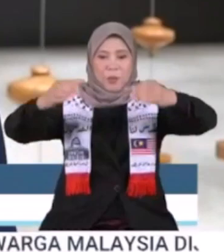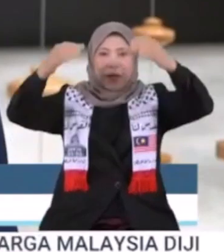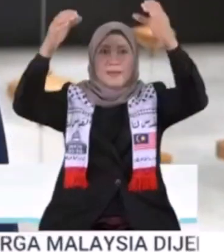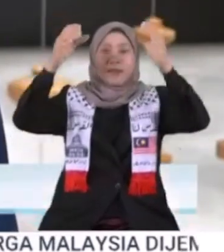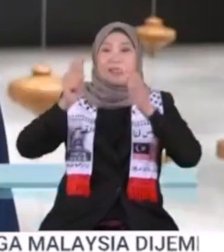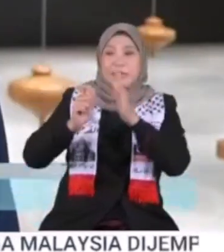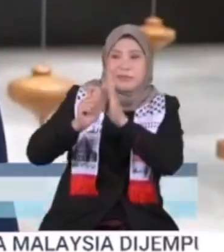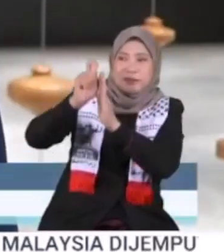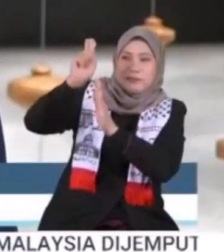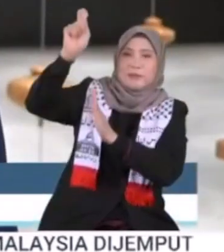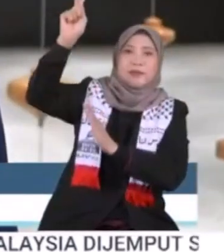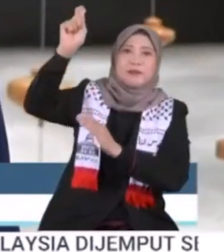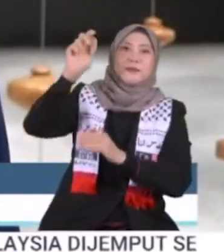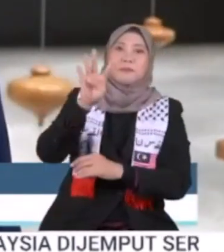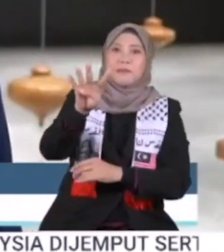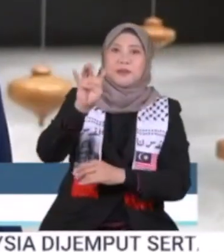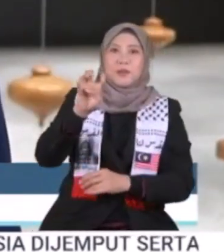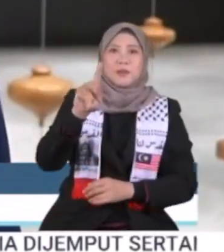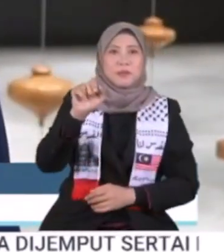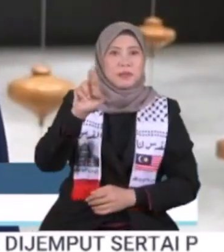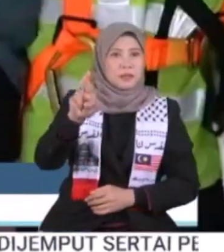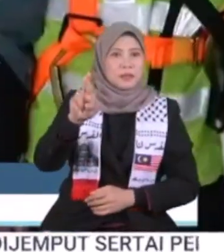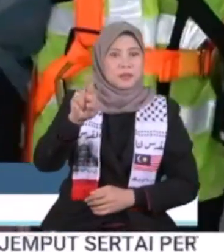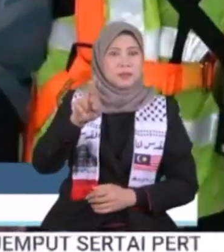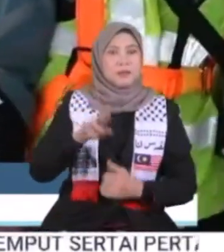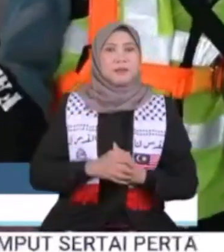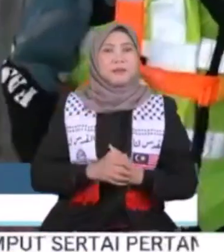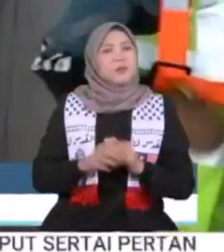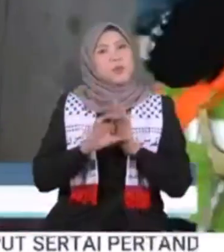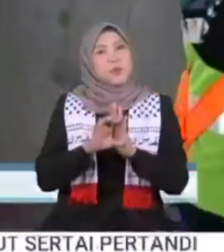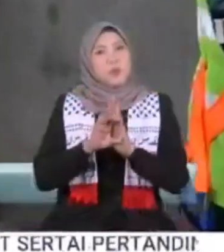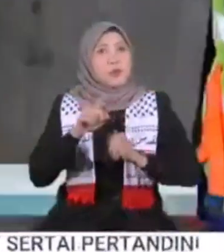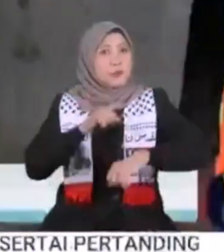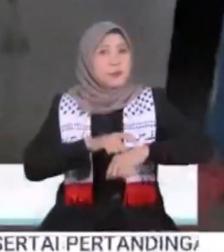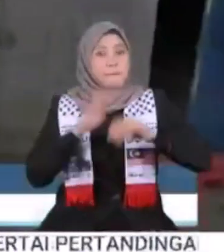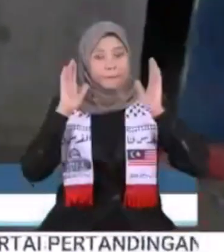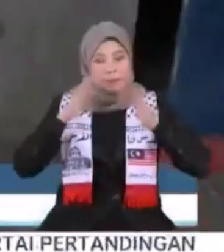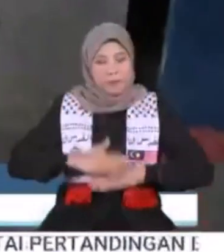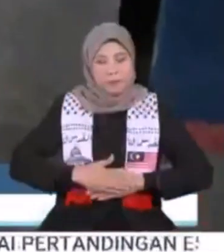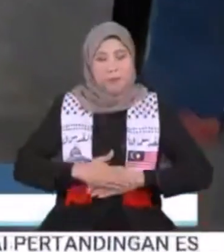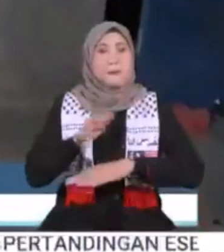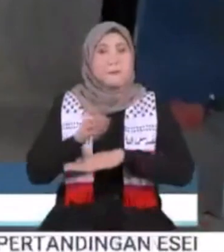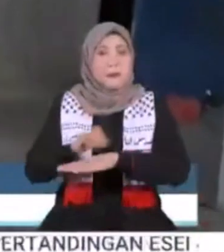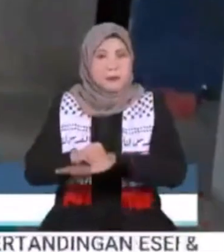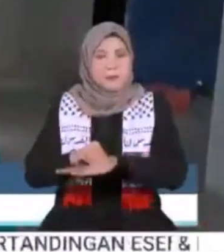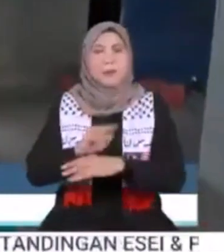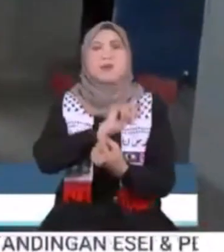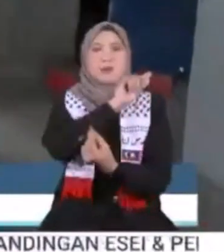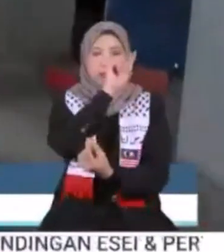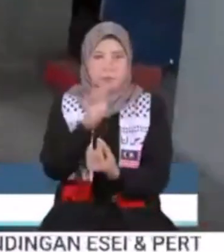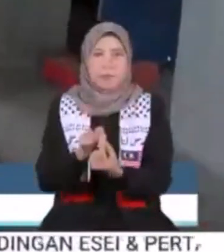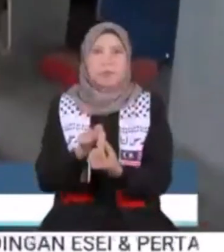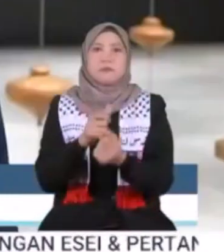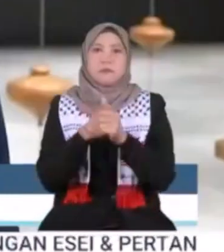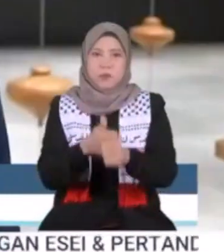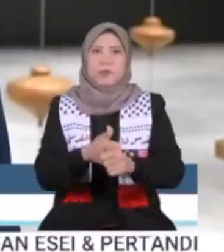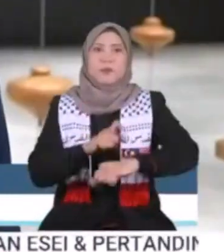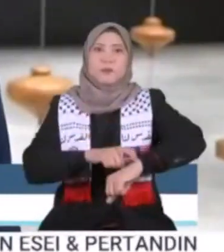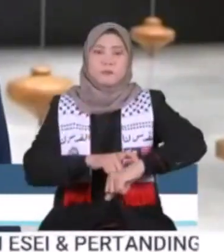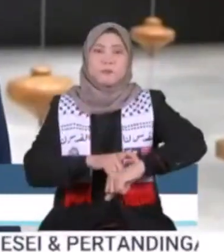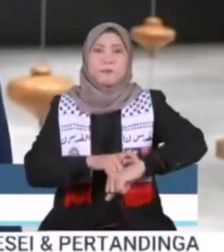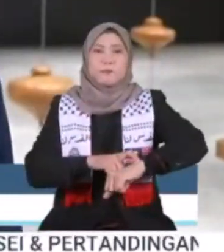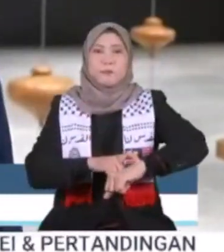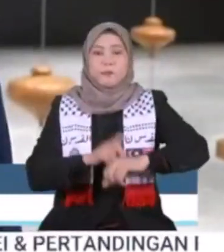400 meter, sebagai contoh di Menara PNB ini, sebagai contoh waktu solat maghrib itu adalah bertepatan dengan syarak,